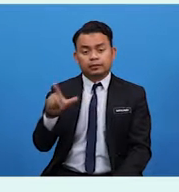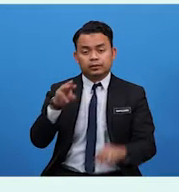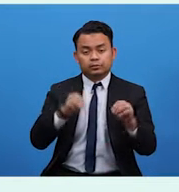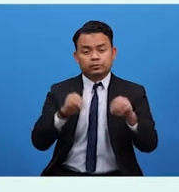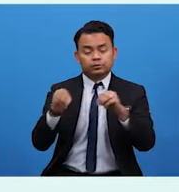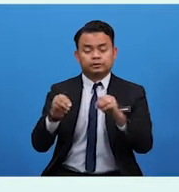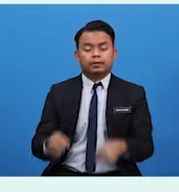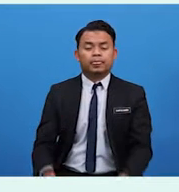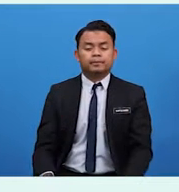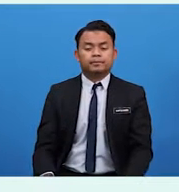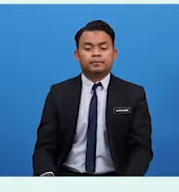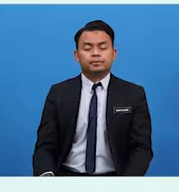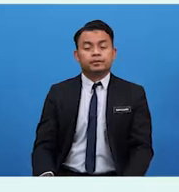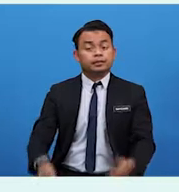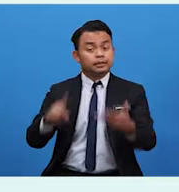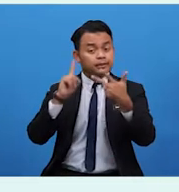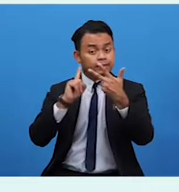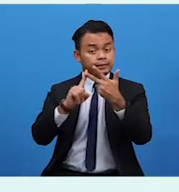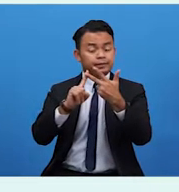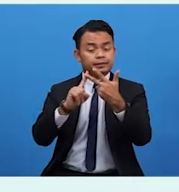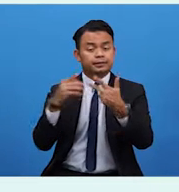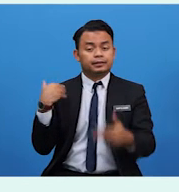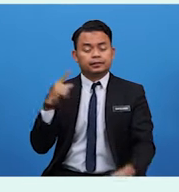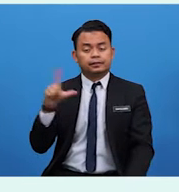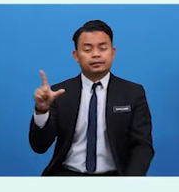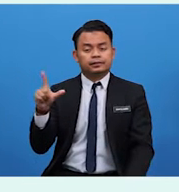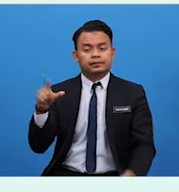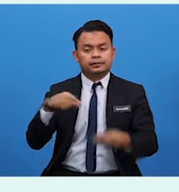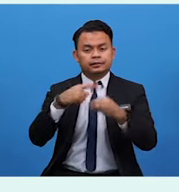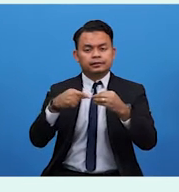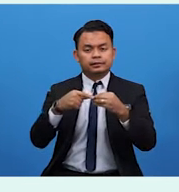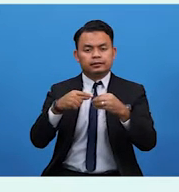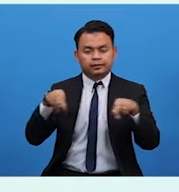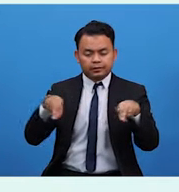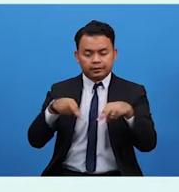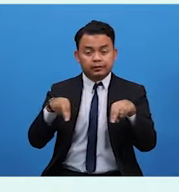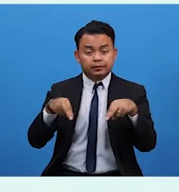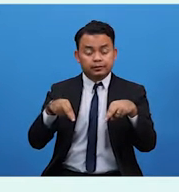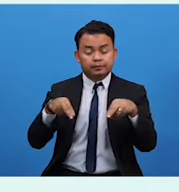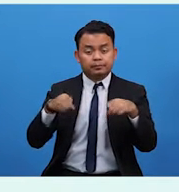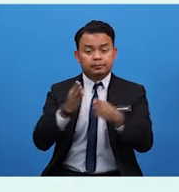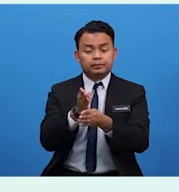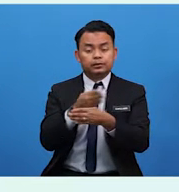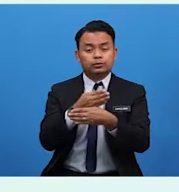Baiklah murid-murid. Aspek seterusnya adalah berkenaan reka bentuk sambungan litar.